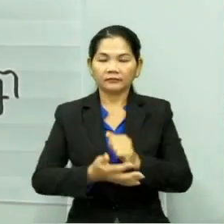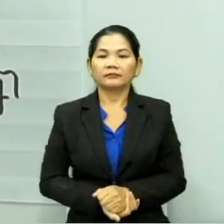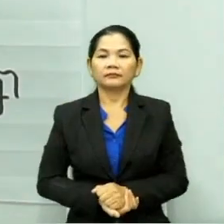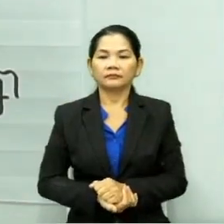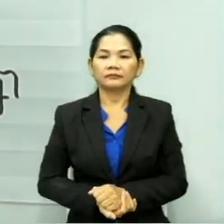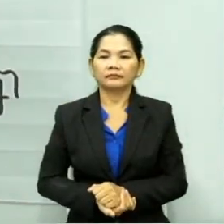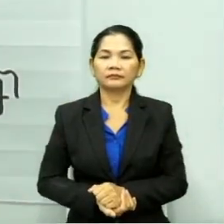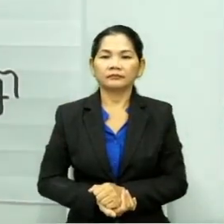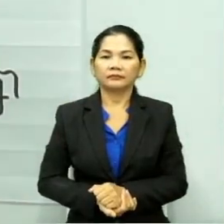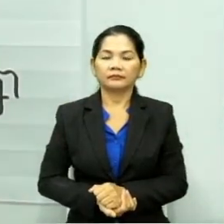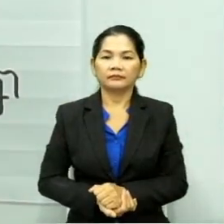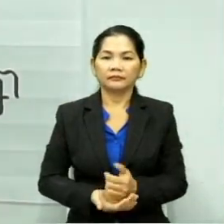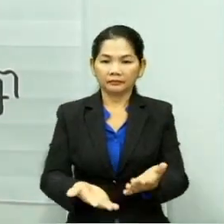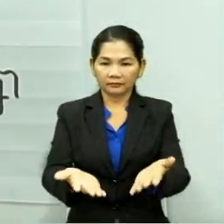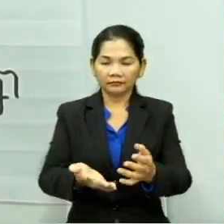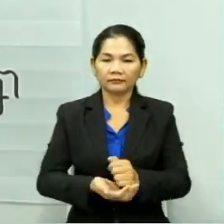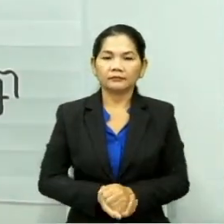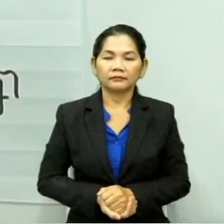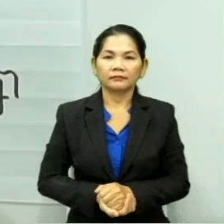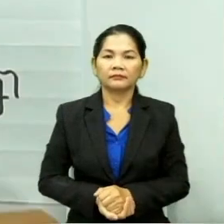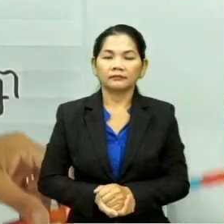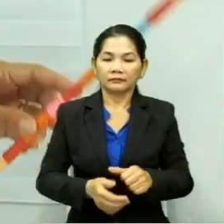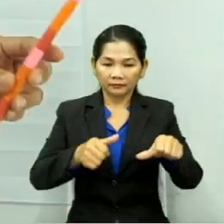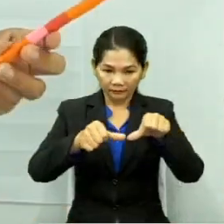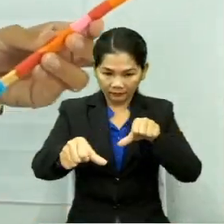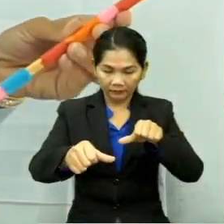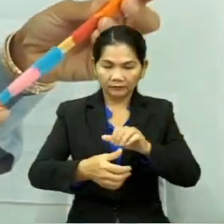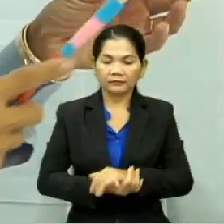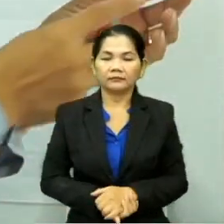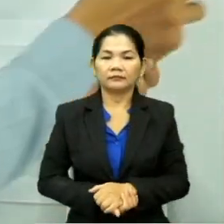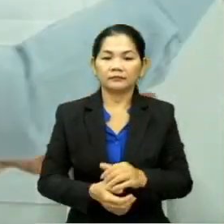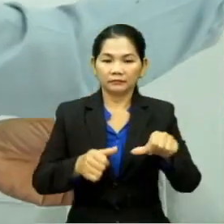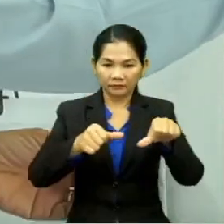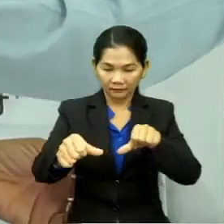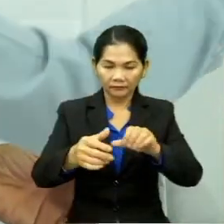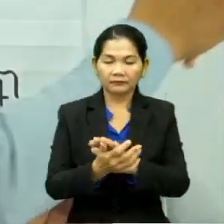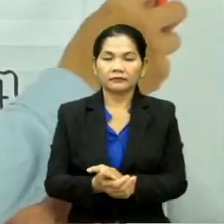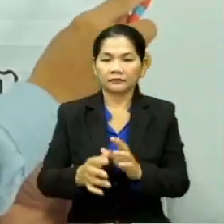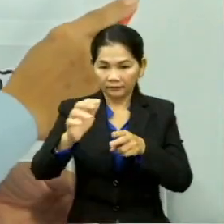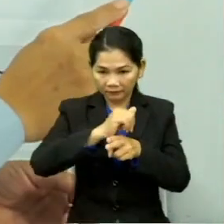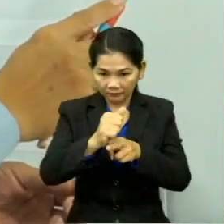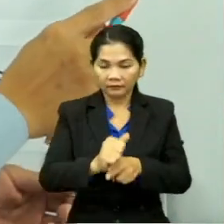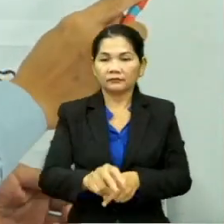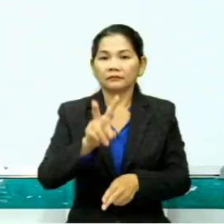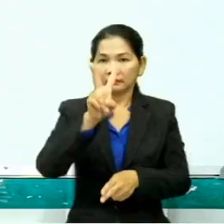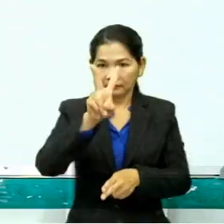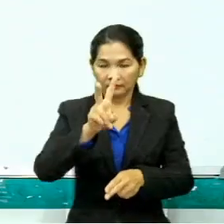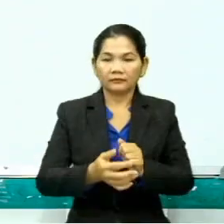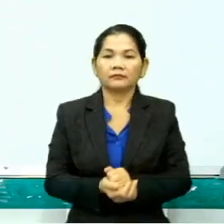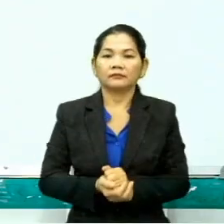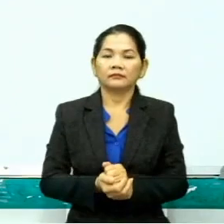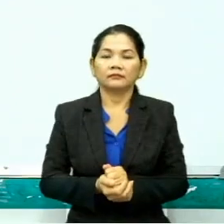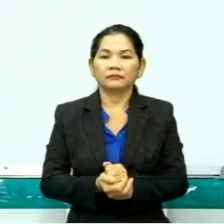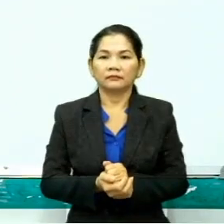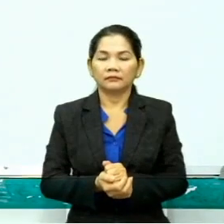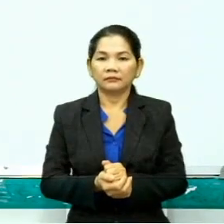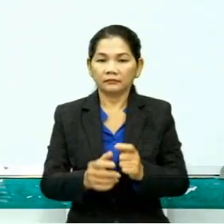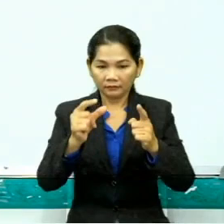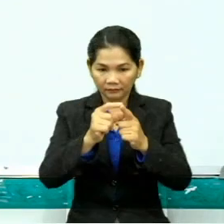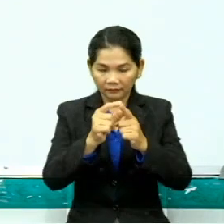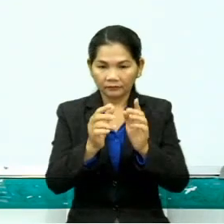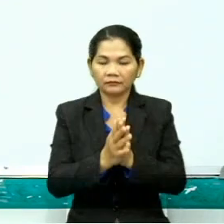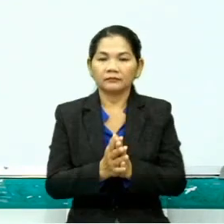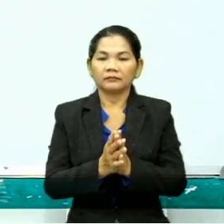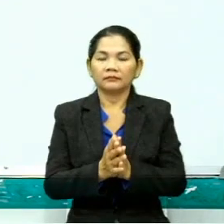con á. Chà, ta lỡ, chà dưỡng bánh to tơ nè con á, dưỡng bánh to tơ, chà lùm hạt tì pì. Chô rốt pía, bạc